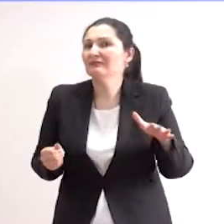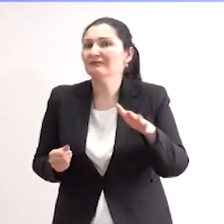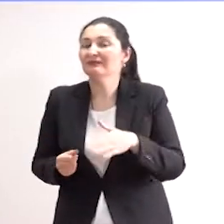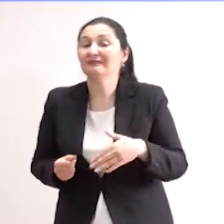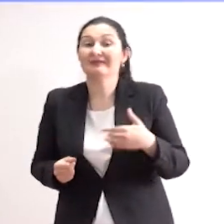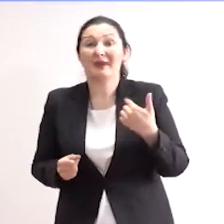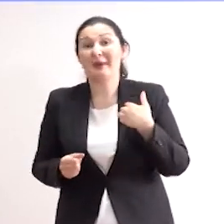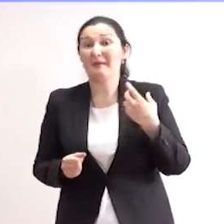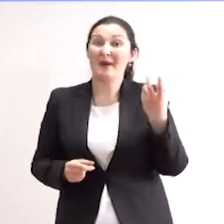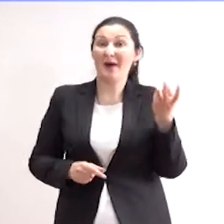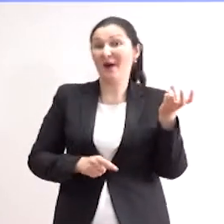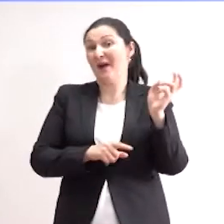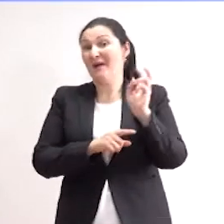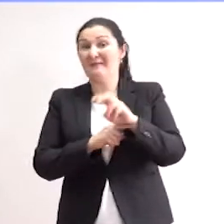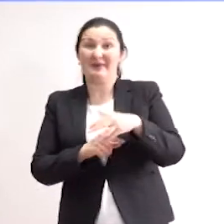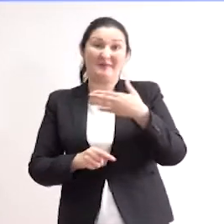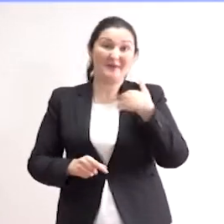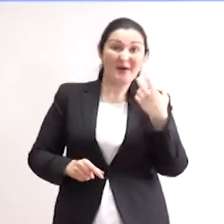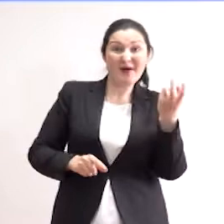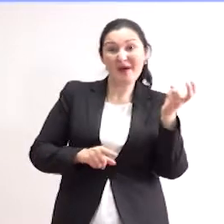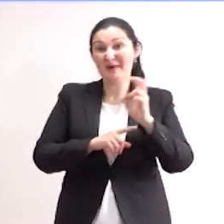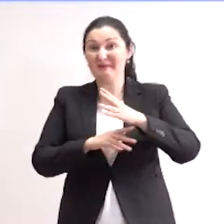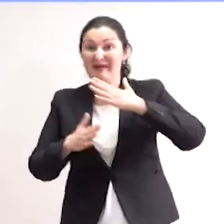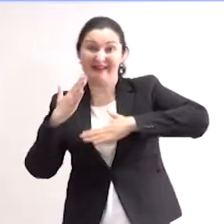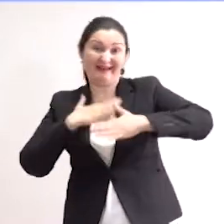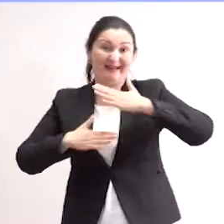Mo omade!